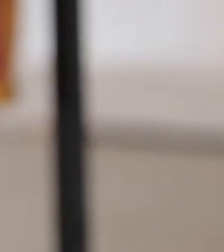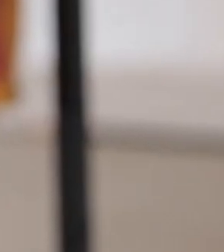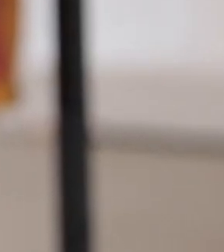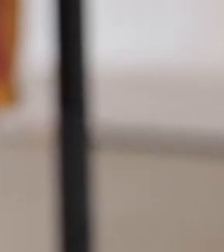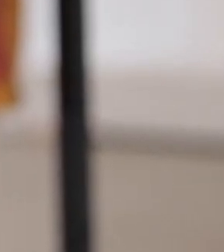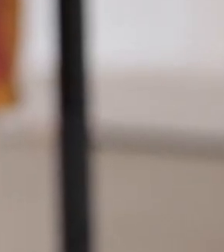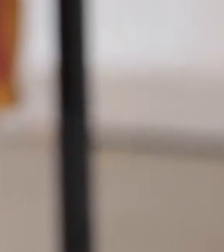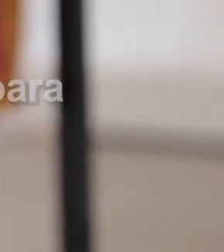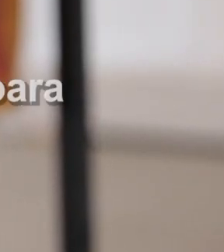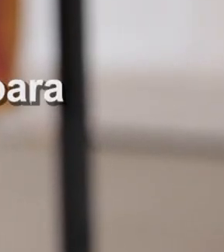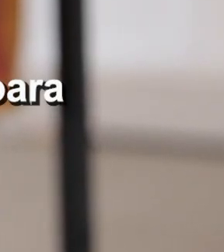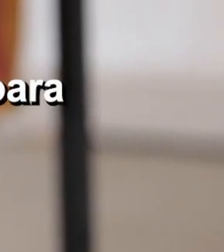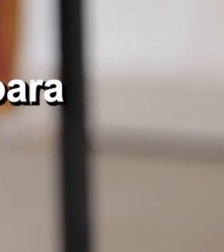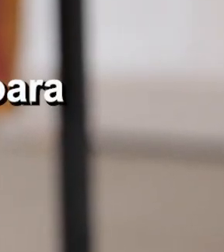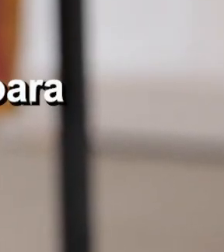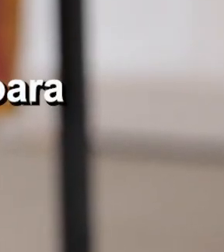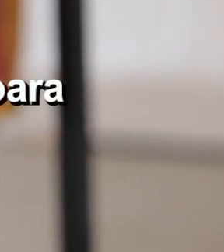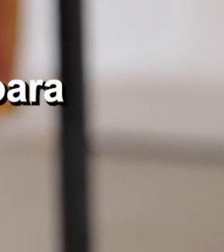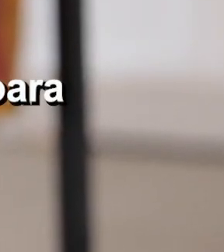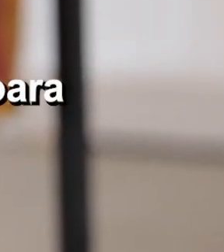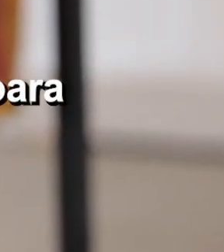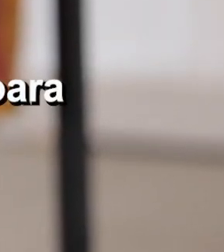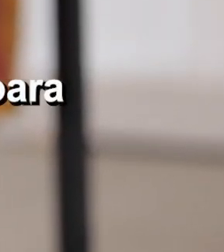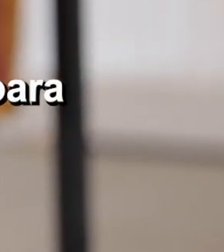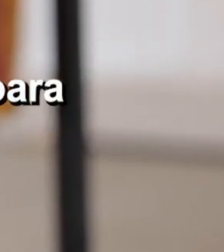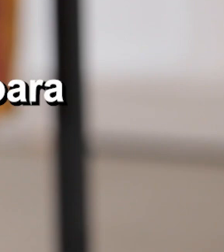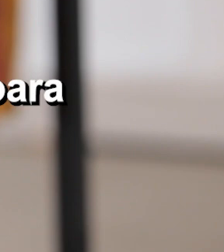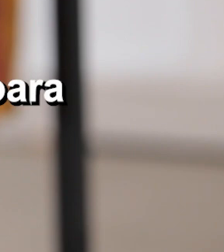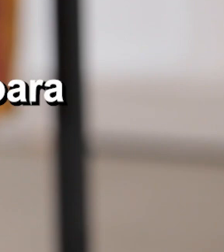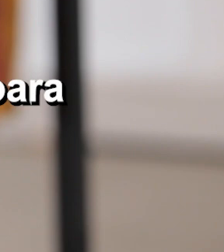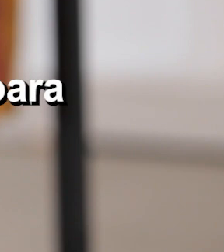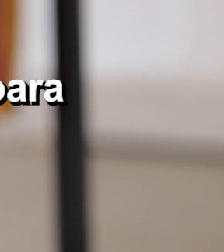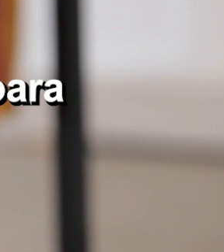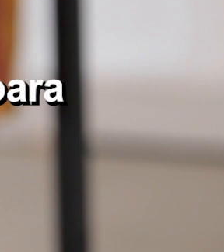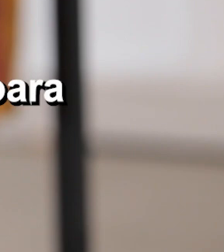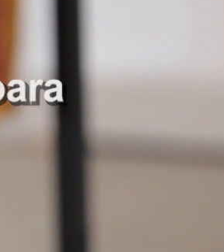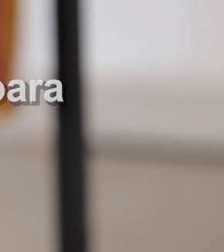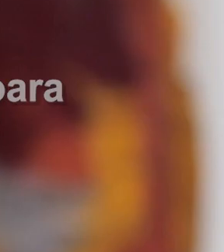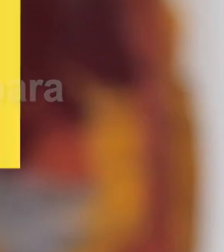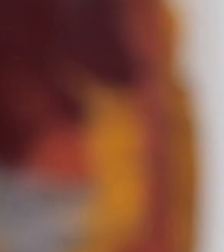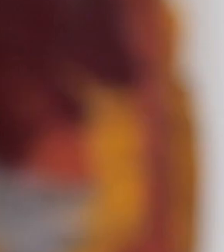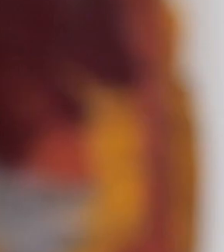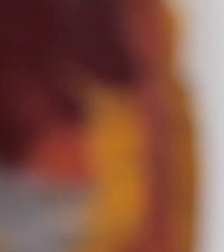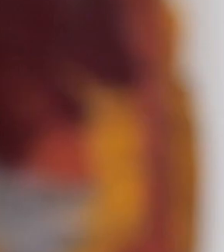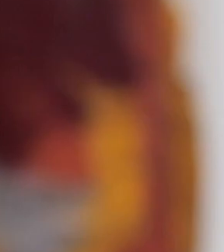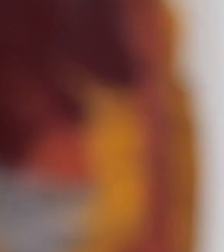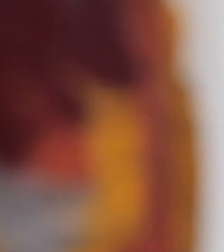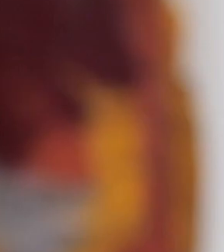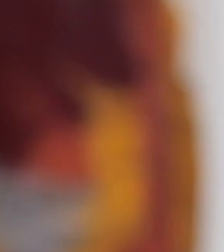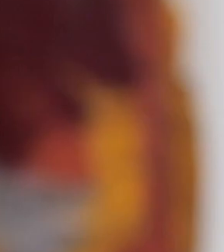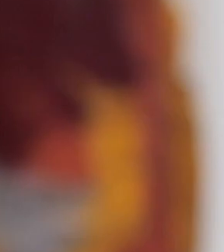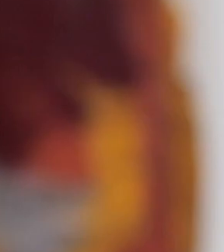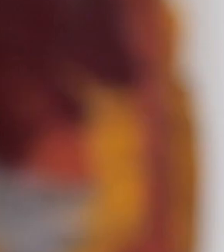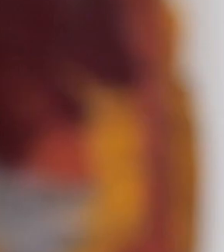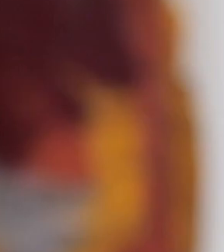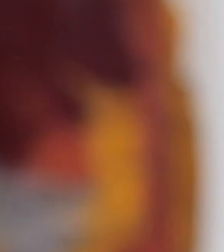Bienala a început în 2015 la inițiativa președintelui fundației, colecționarul și antreprenorul Ovidiu